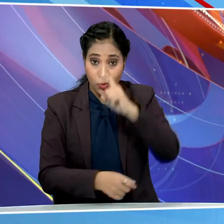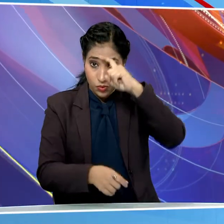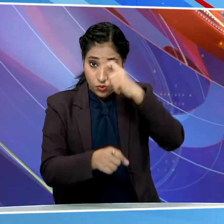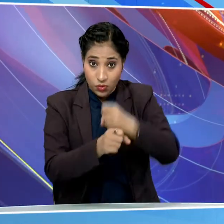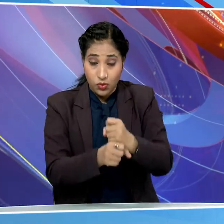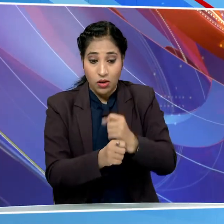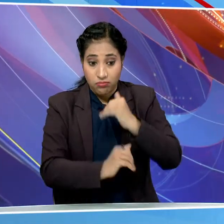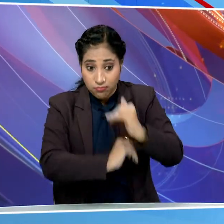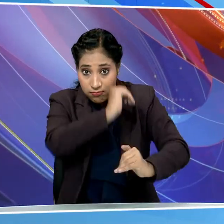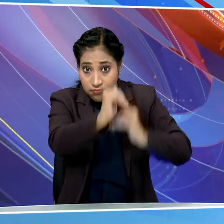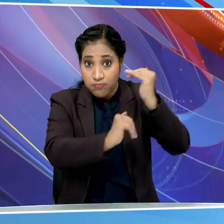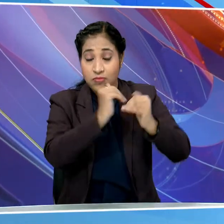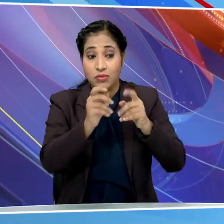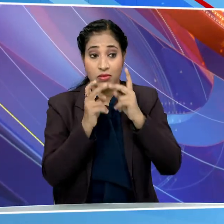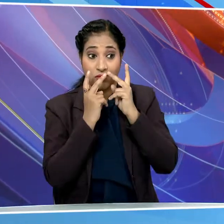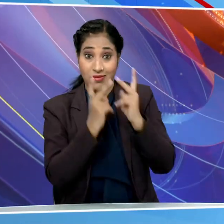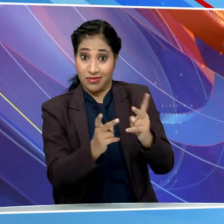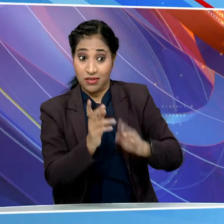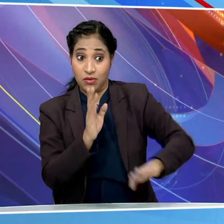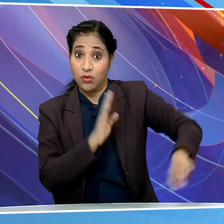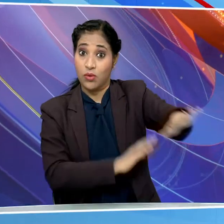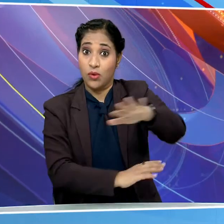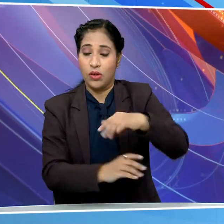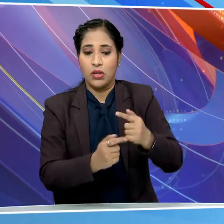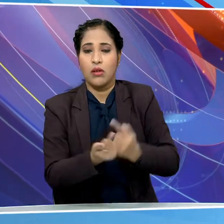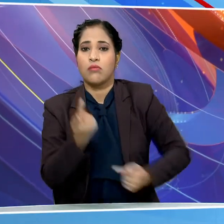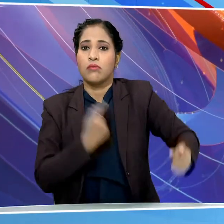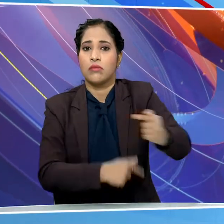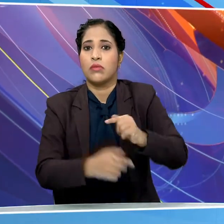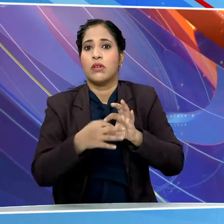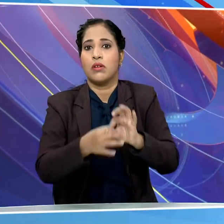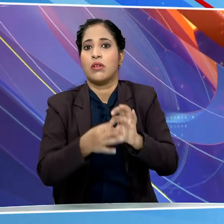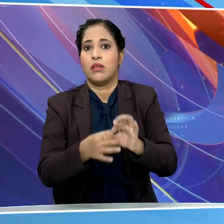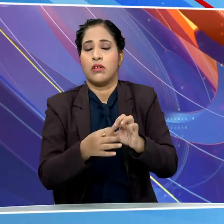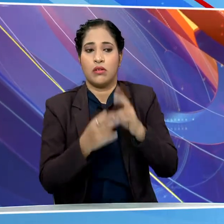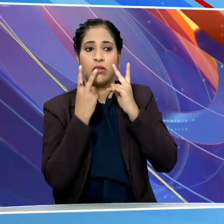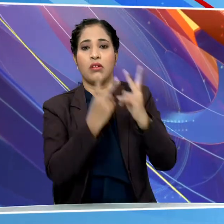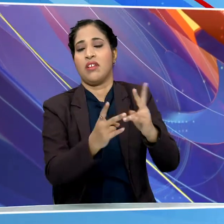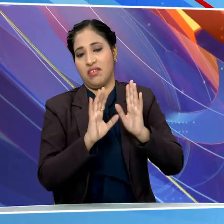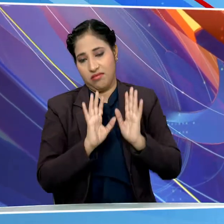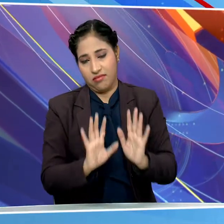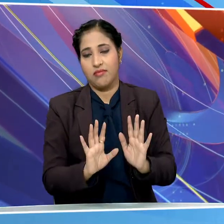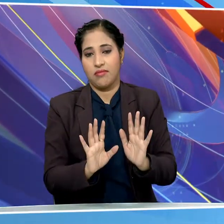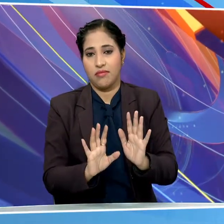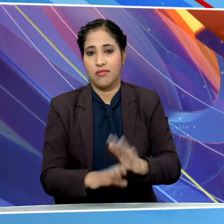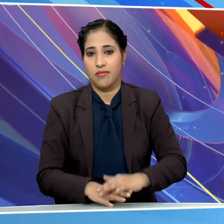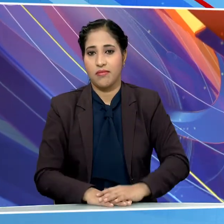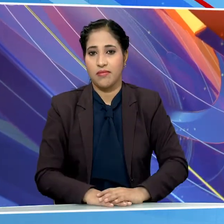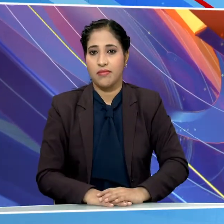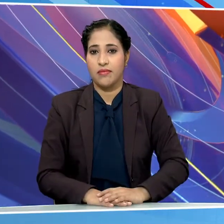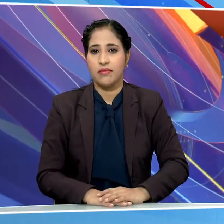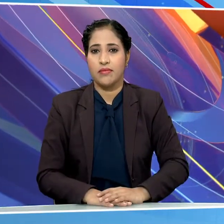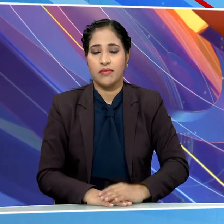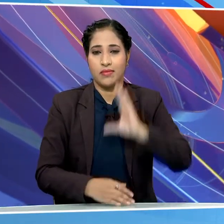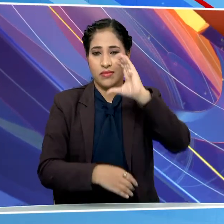गुजरात के विकास को भी राजनीति से जोड़कर देखते थे। केंद्र सरकार के